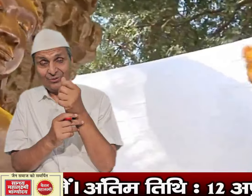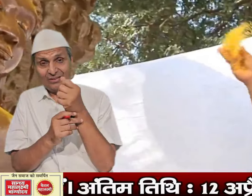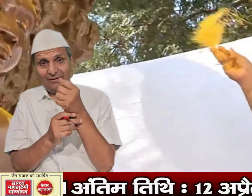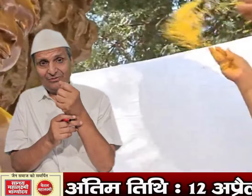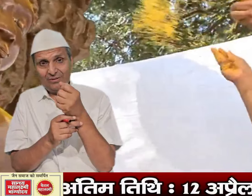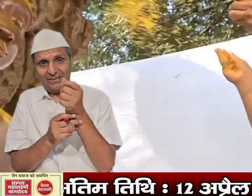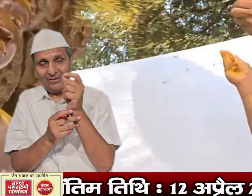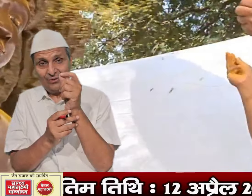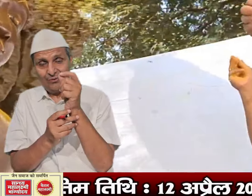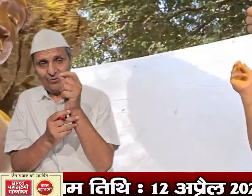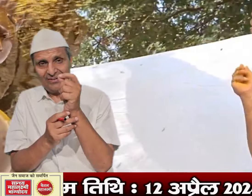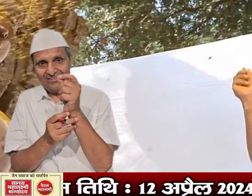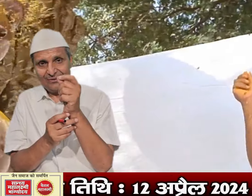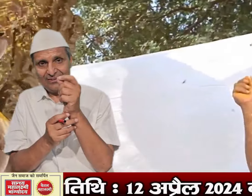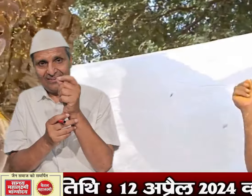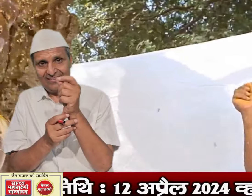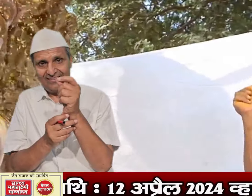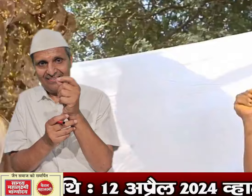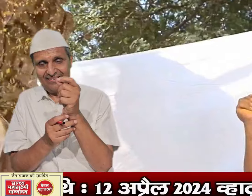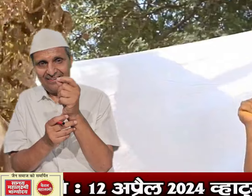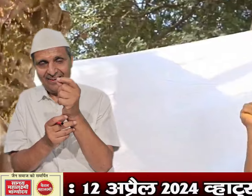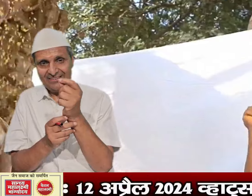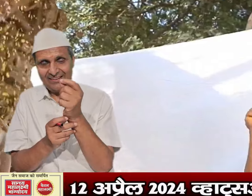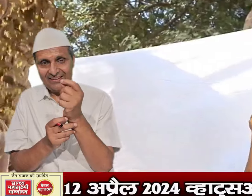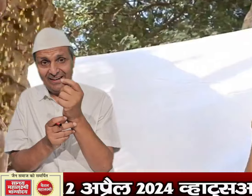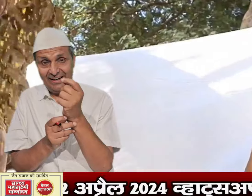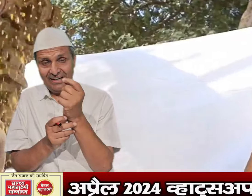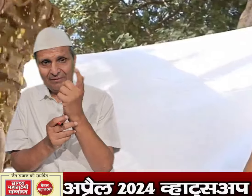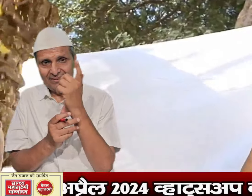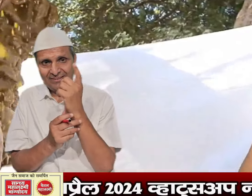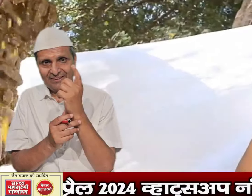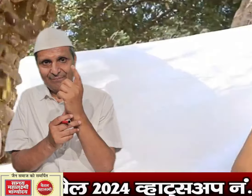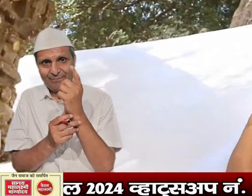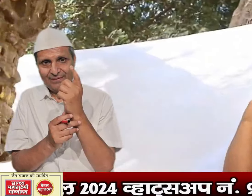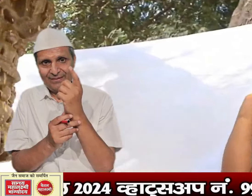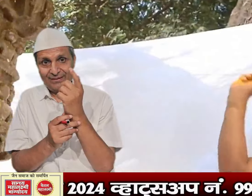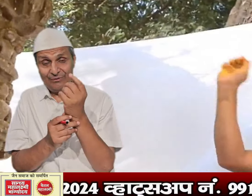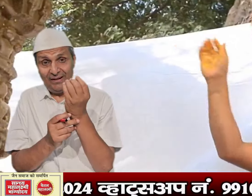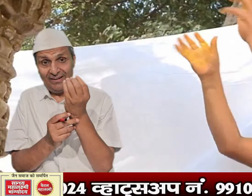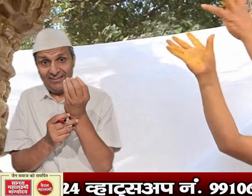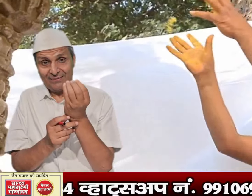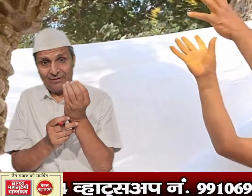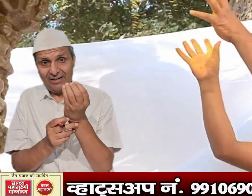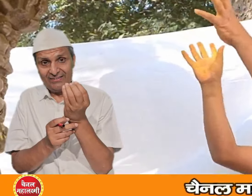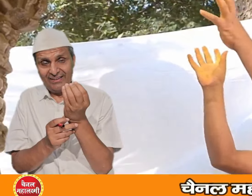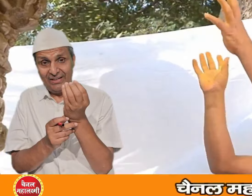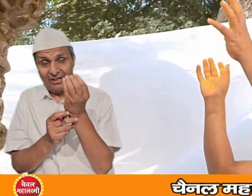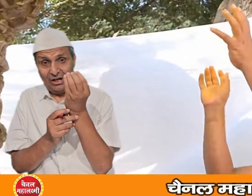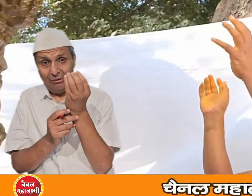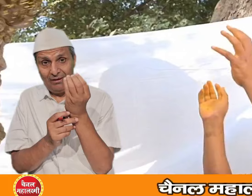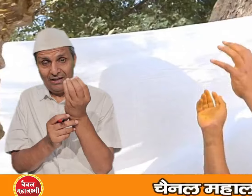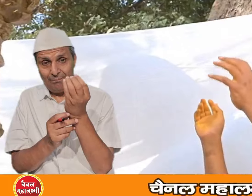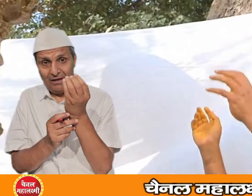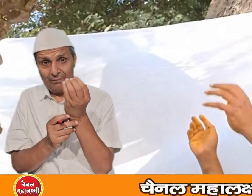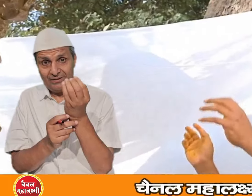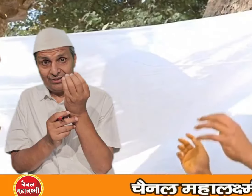सौ धर्म इन जोने थे उन्होंने कल्चा उठाया अचानक एक मिनट के अंदर वह गजब की बात थी कि